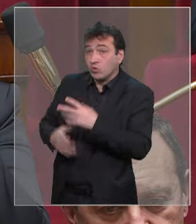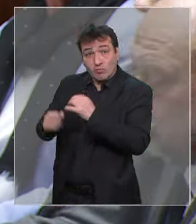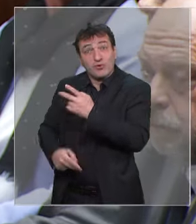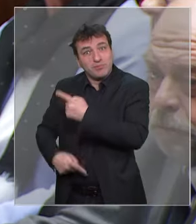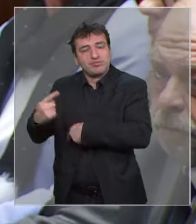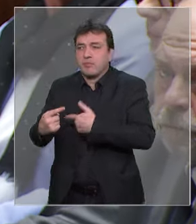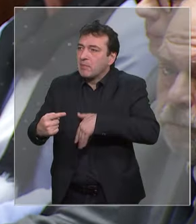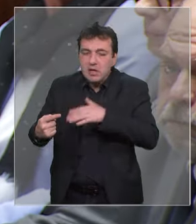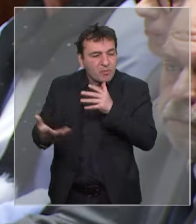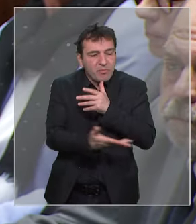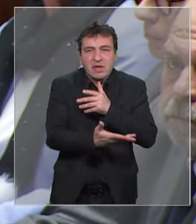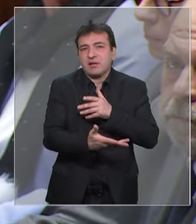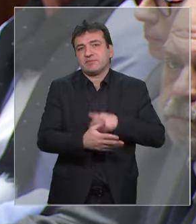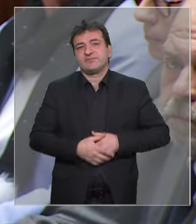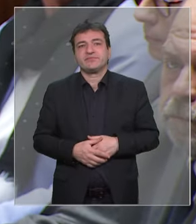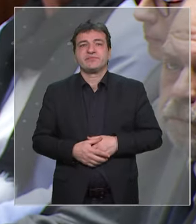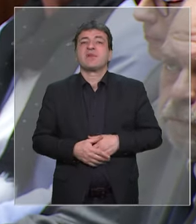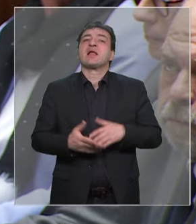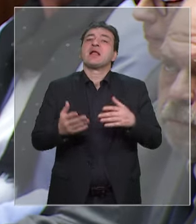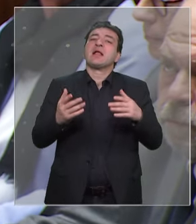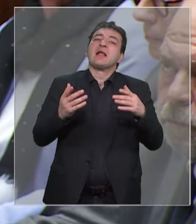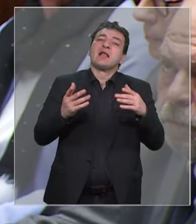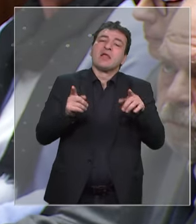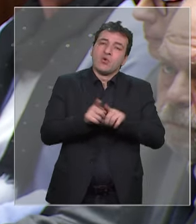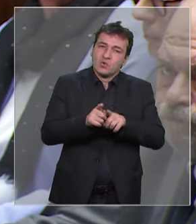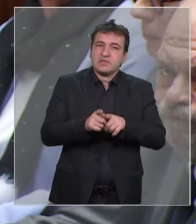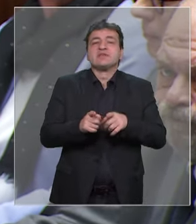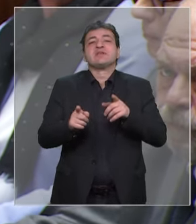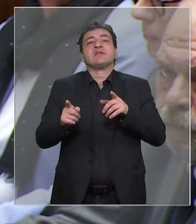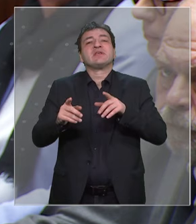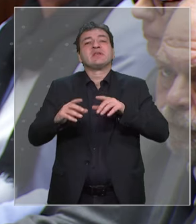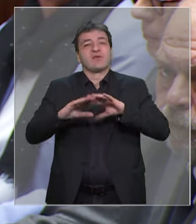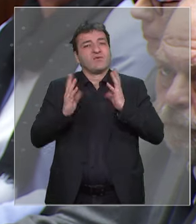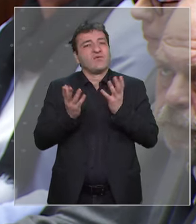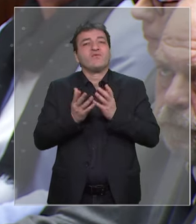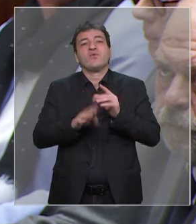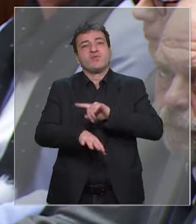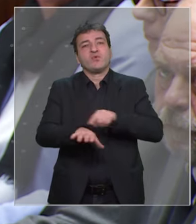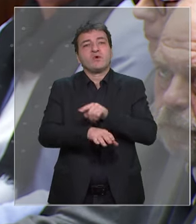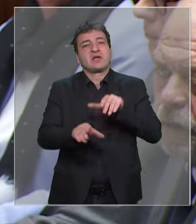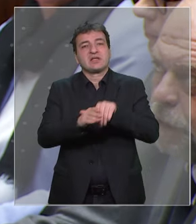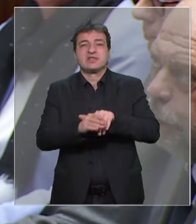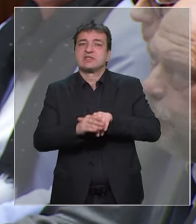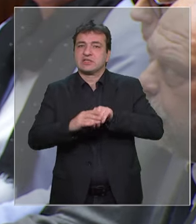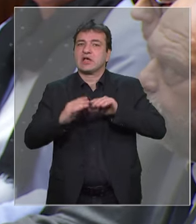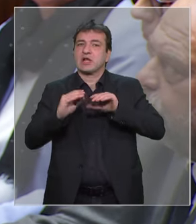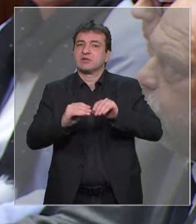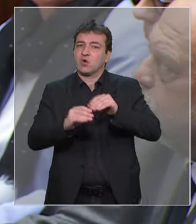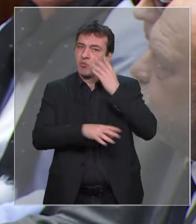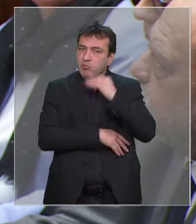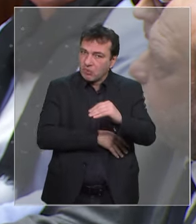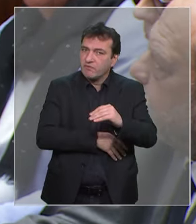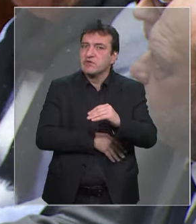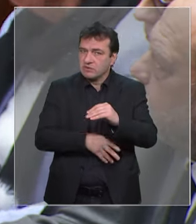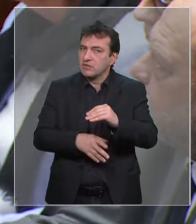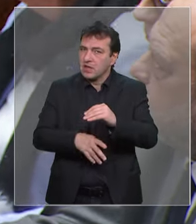au lycée, avec Carole Grandjean, nous allons renforcer le volume horaire en terminale professionnelle des mathématiques, dispenser les enseignements de mathématiques et de